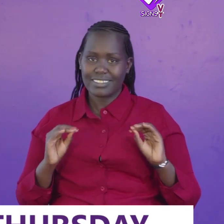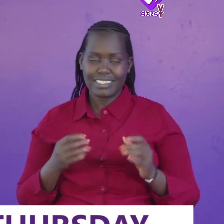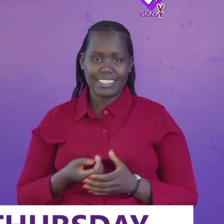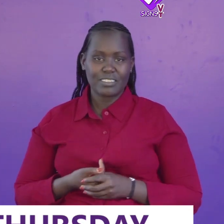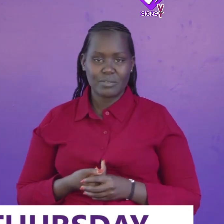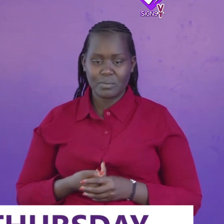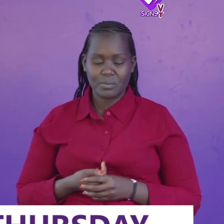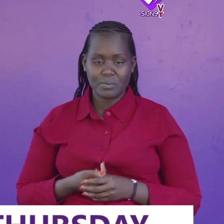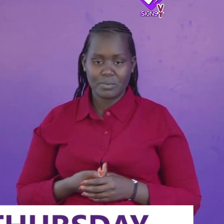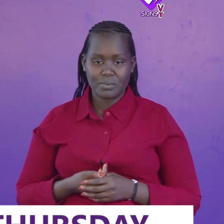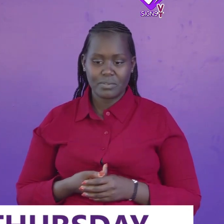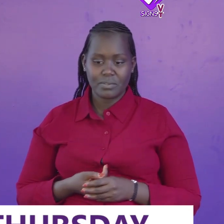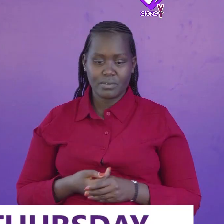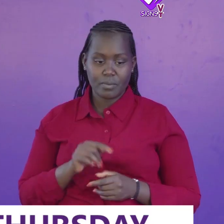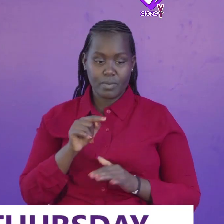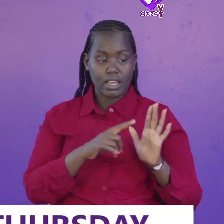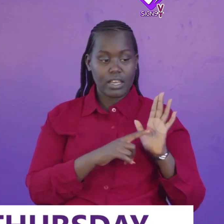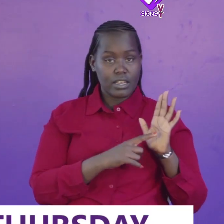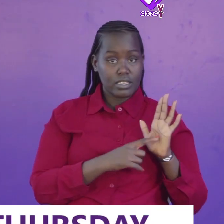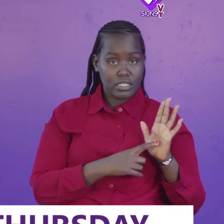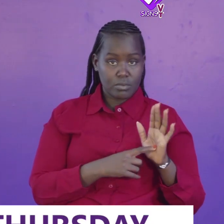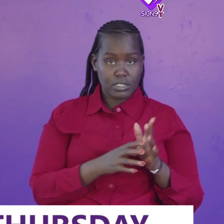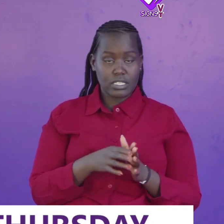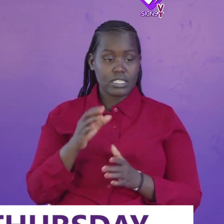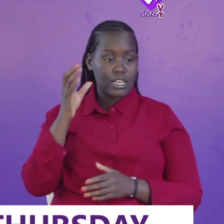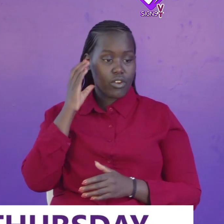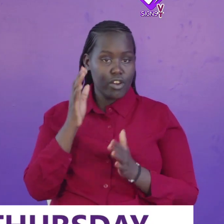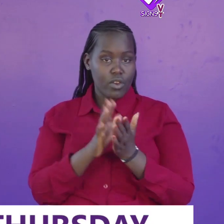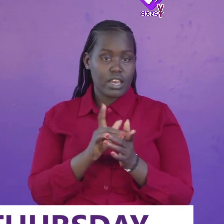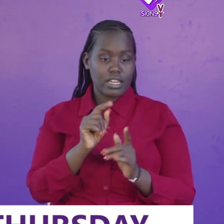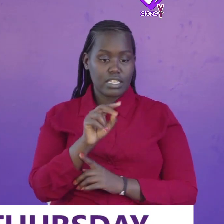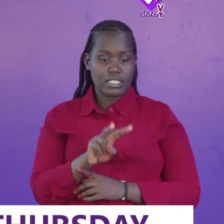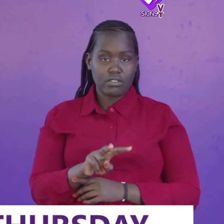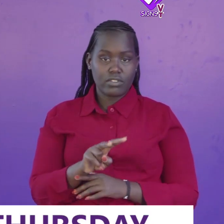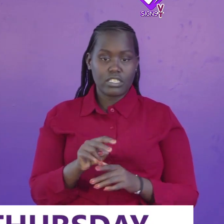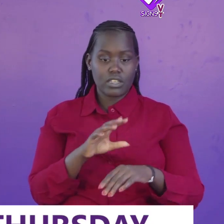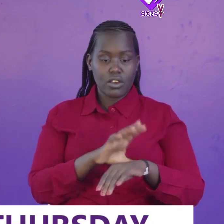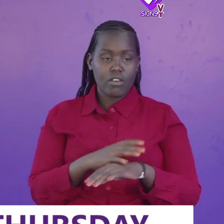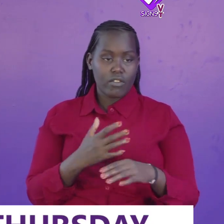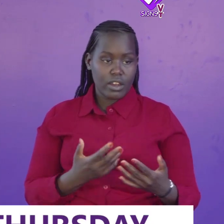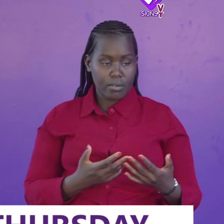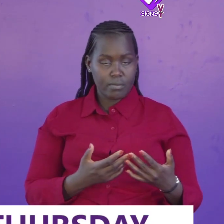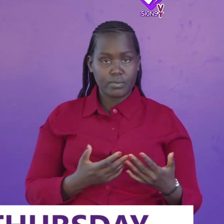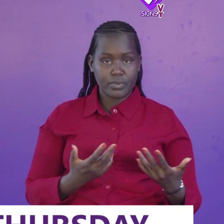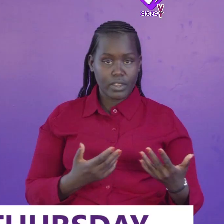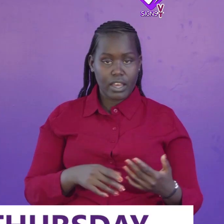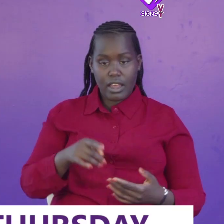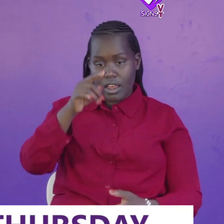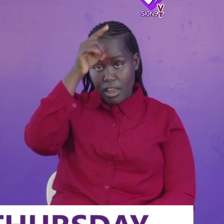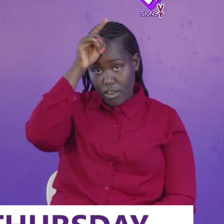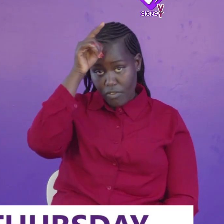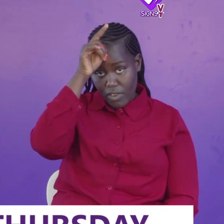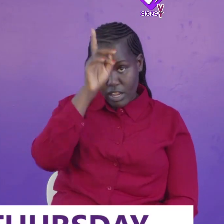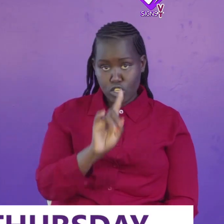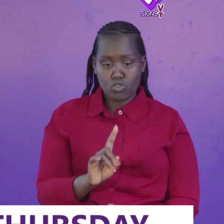kupata hiyo. So in this point ni radio and TVs. Mimi kwanza hii mambo ya radio ulikuwa unapata kwanza huko up country.